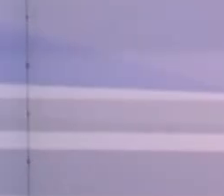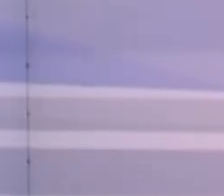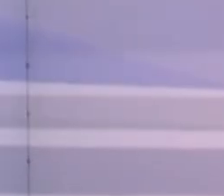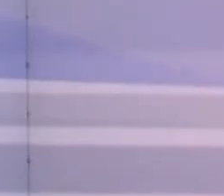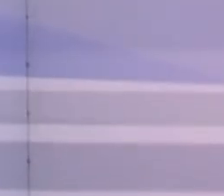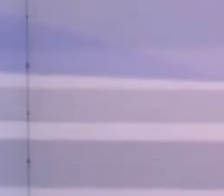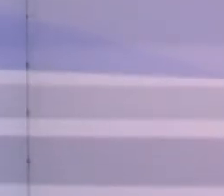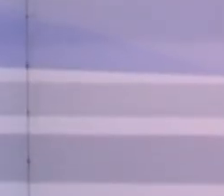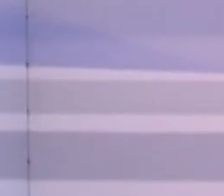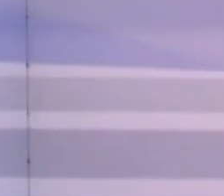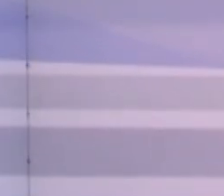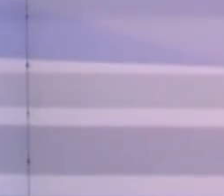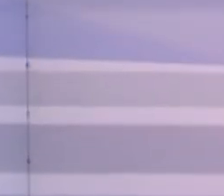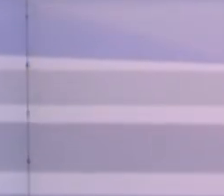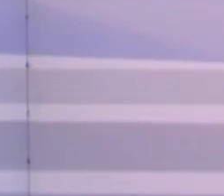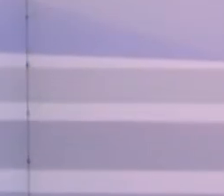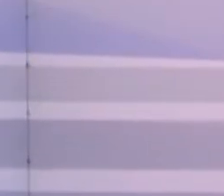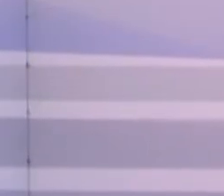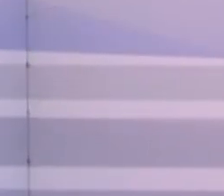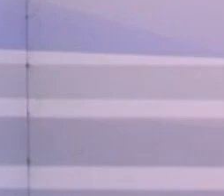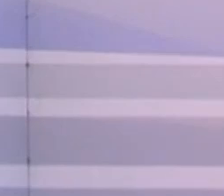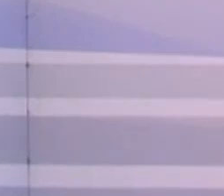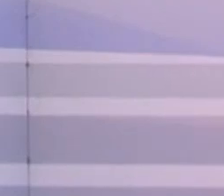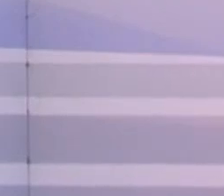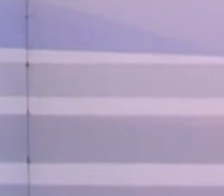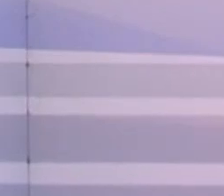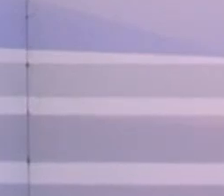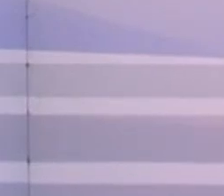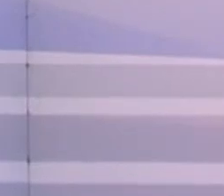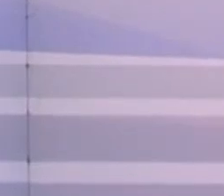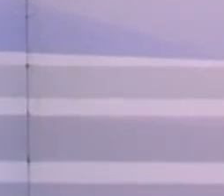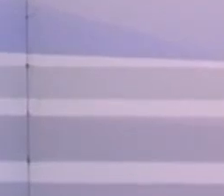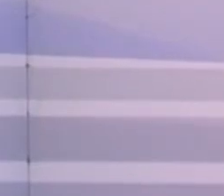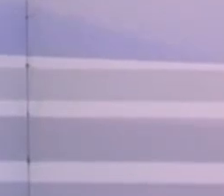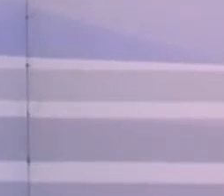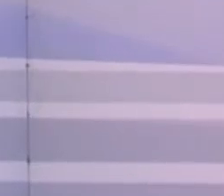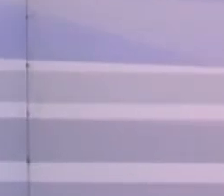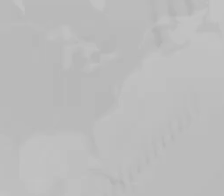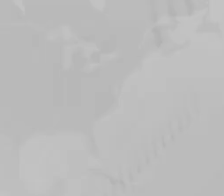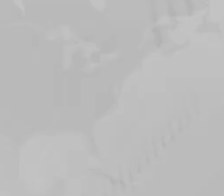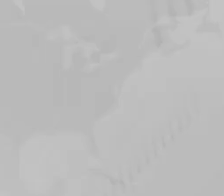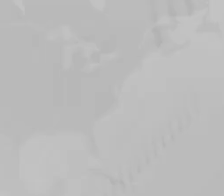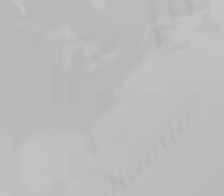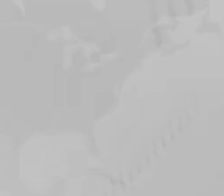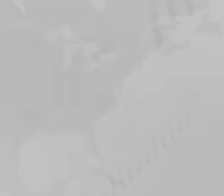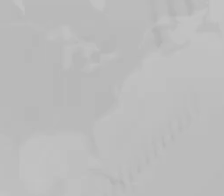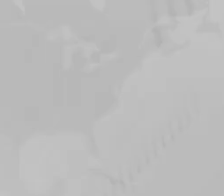abroad, samahan nyo kami sa GMA Pinoy TV at www.gmanews.tv.